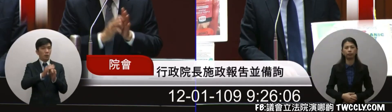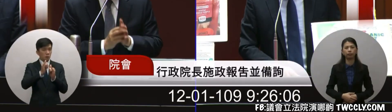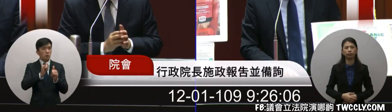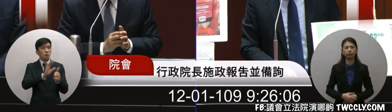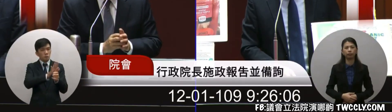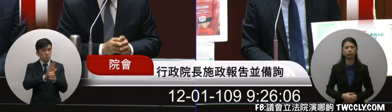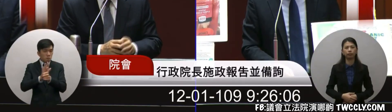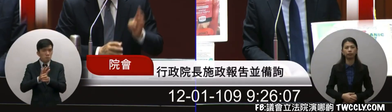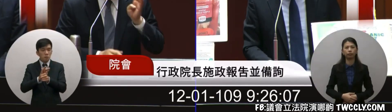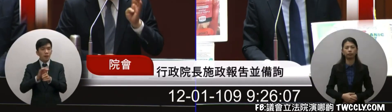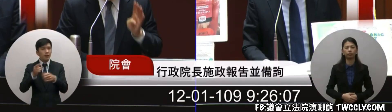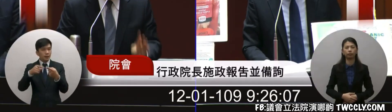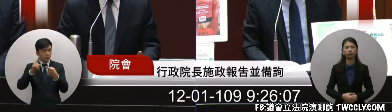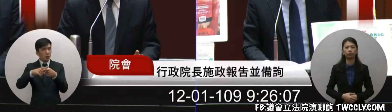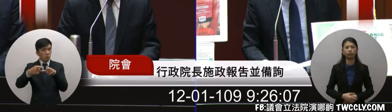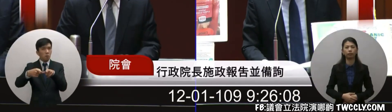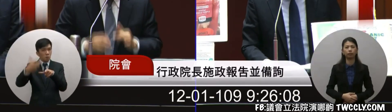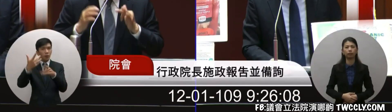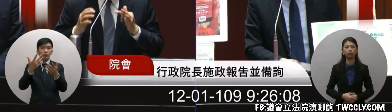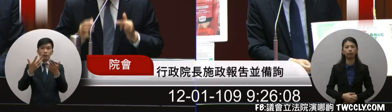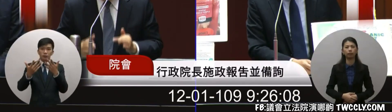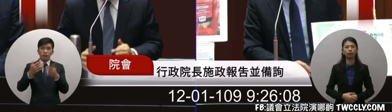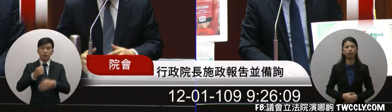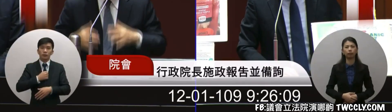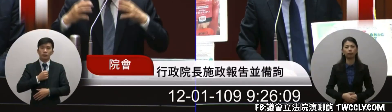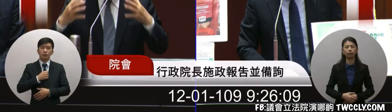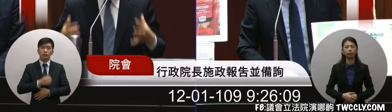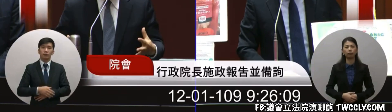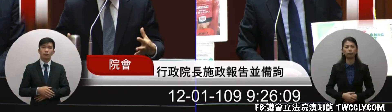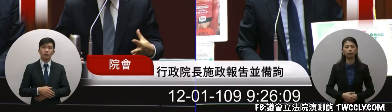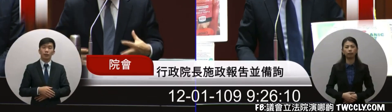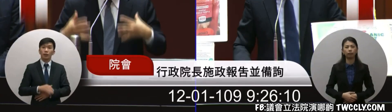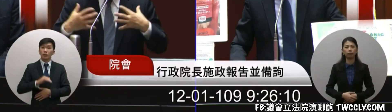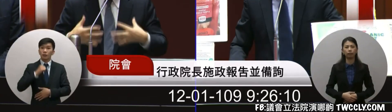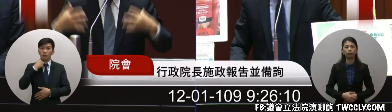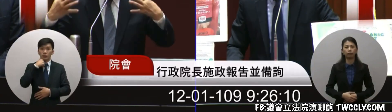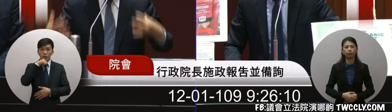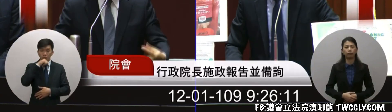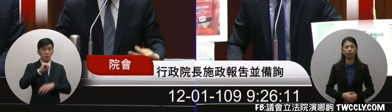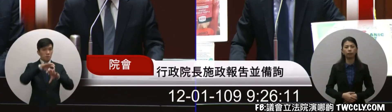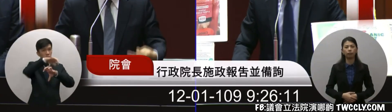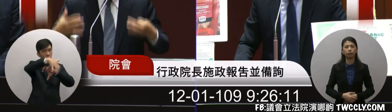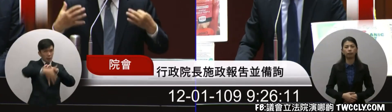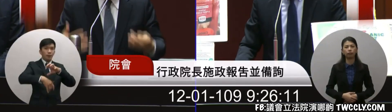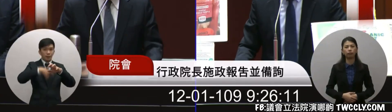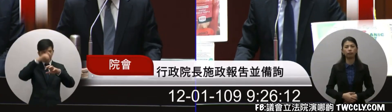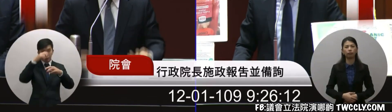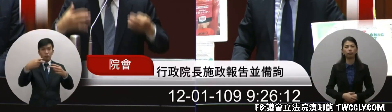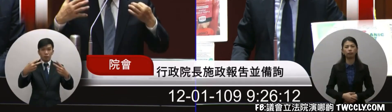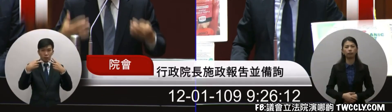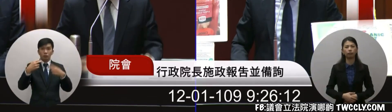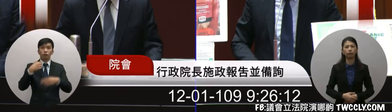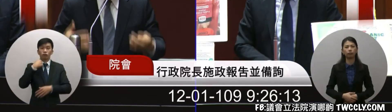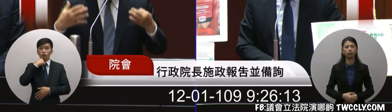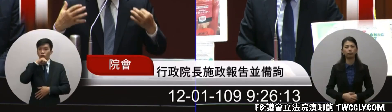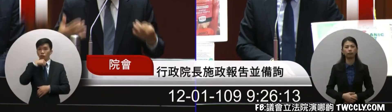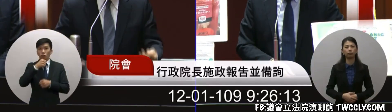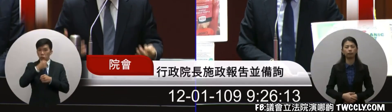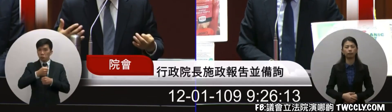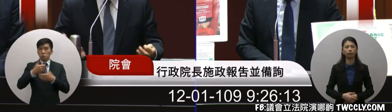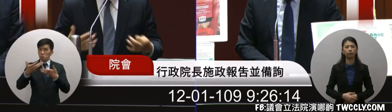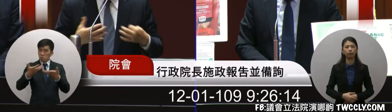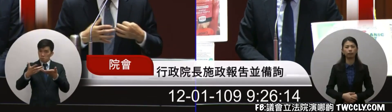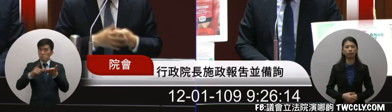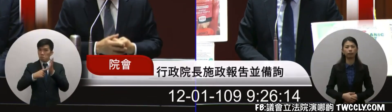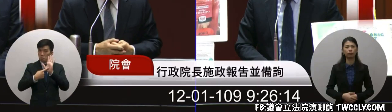应该让人民知道，这是应该的。那台湾在世界上要让世界看到台湾的做的事，让